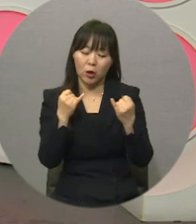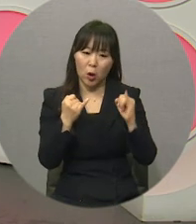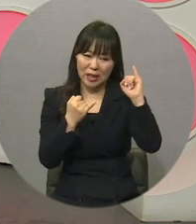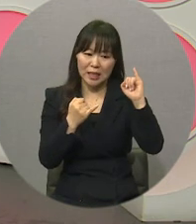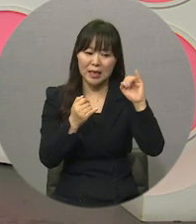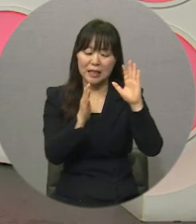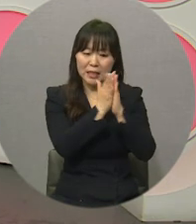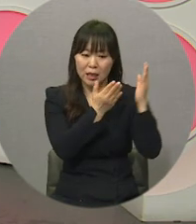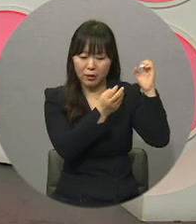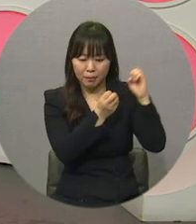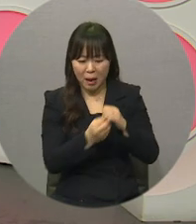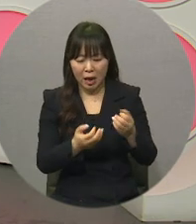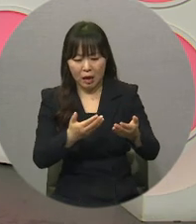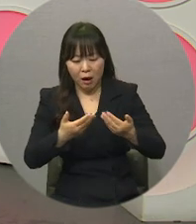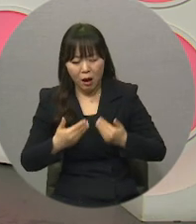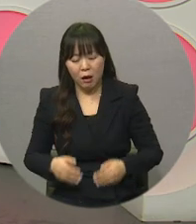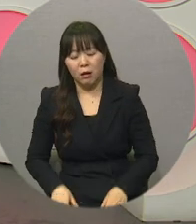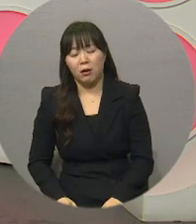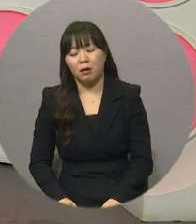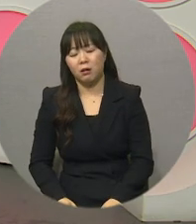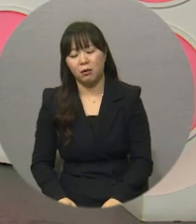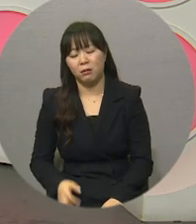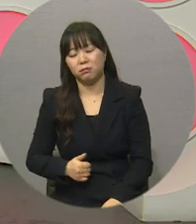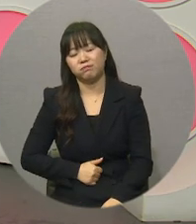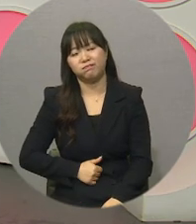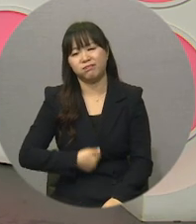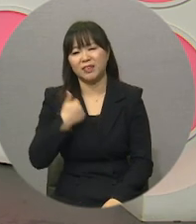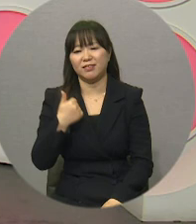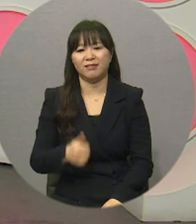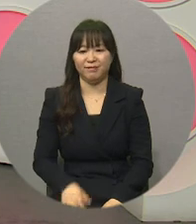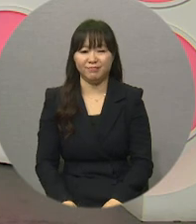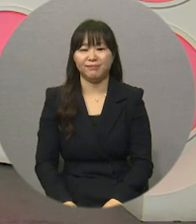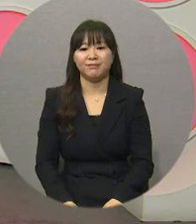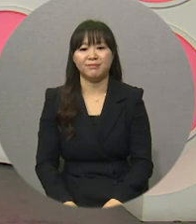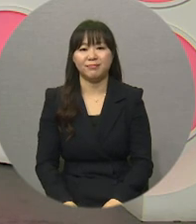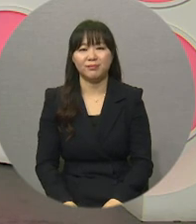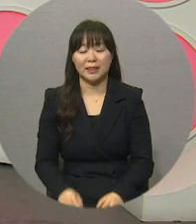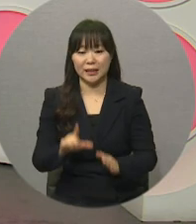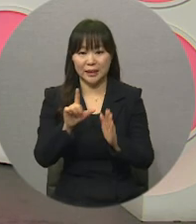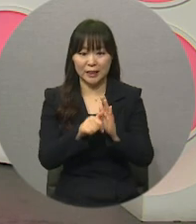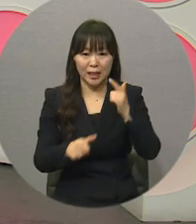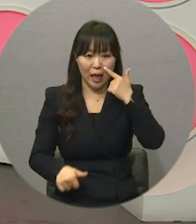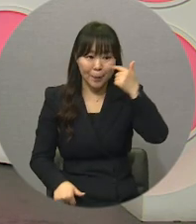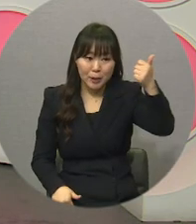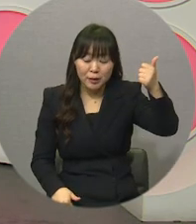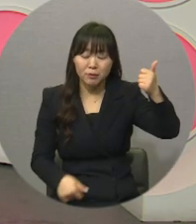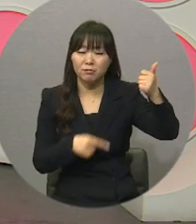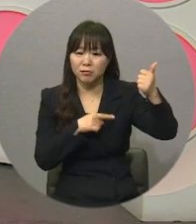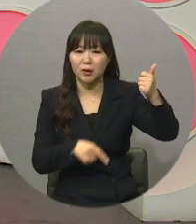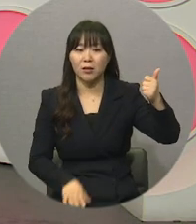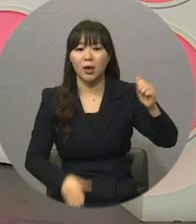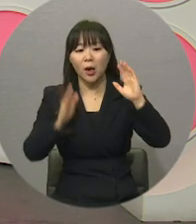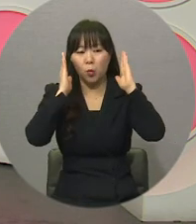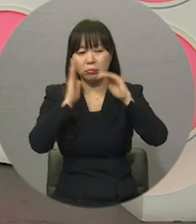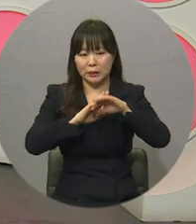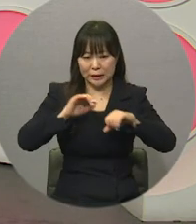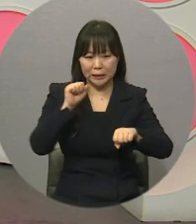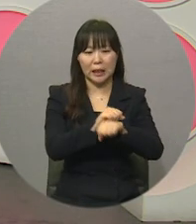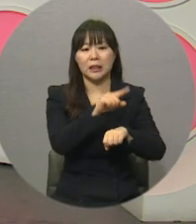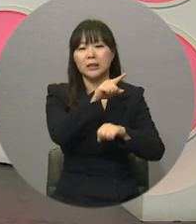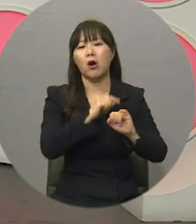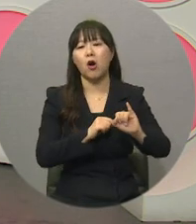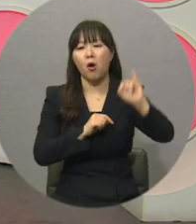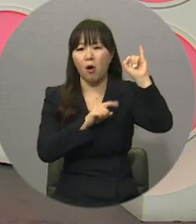언니의 책을 물려받아야 한다는 사실에 화가 나기도 했습니다. 그때 아버지께서는 공부 잘하는